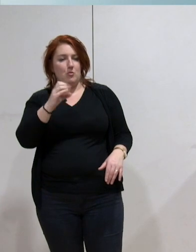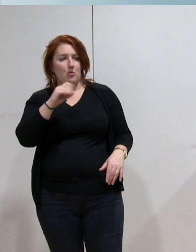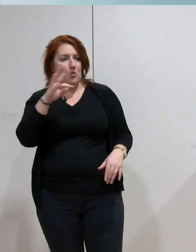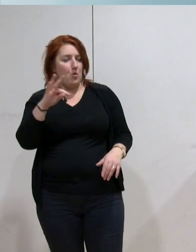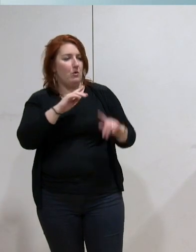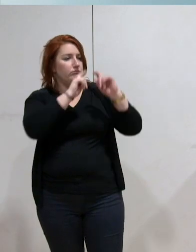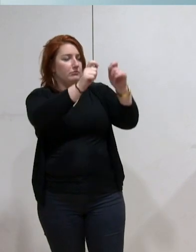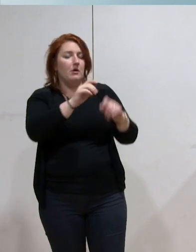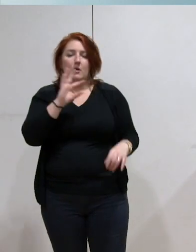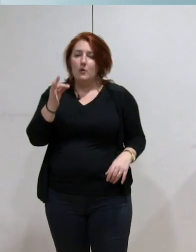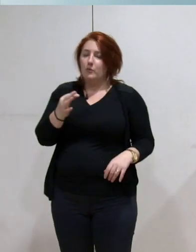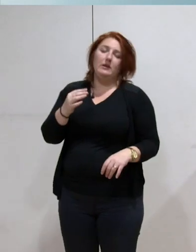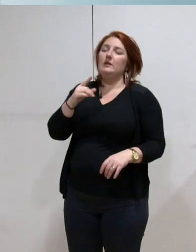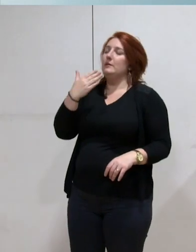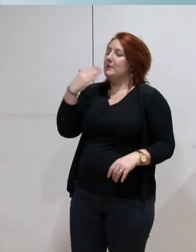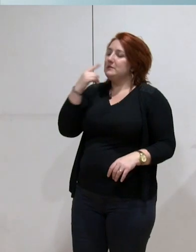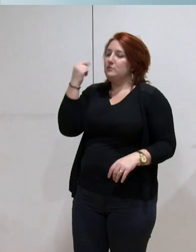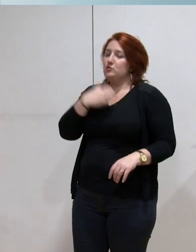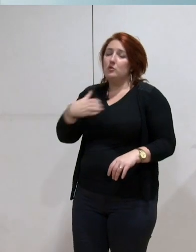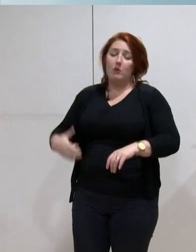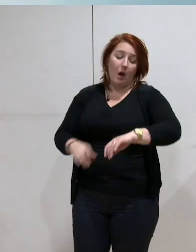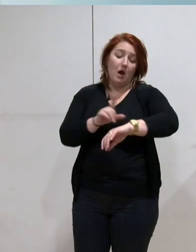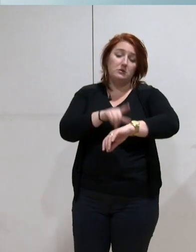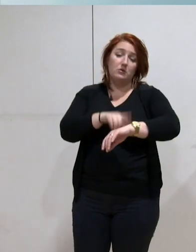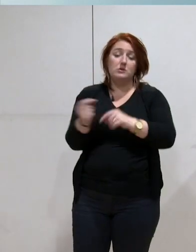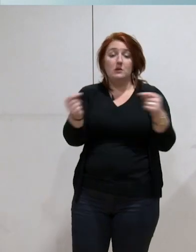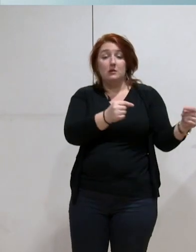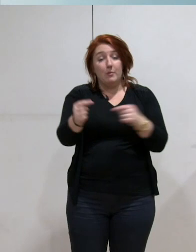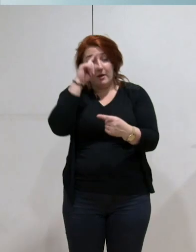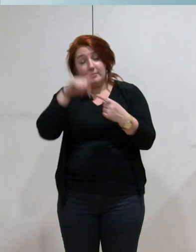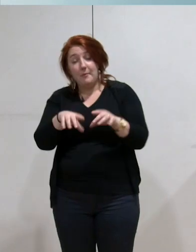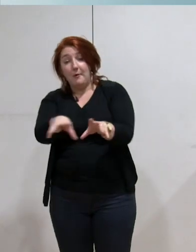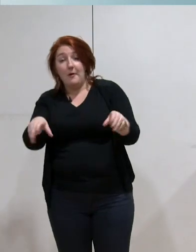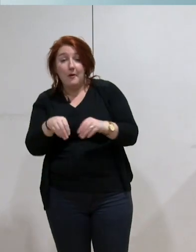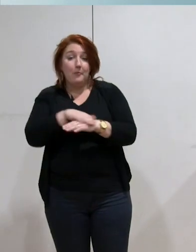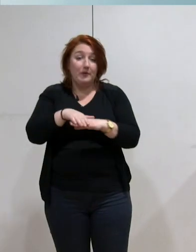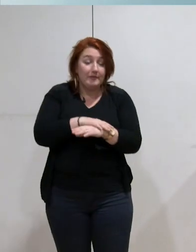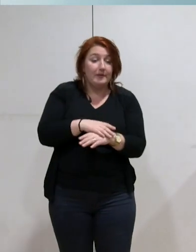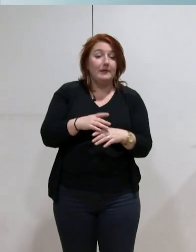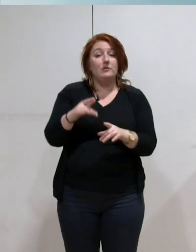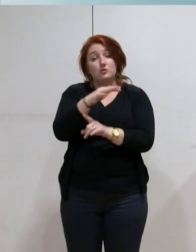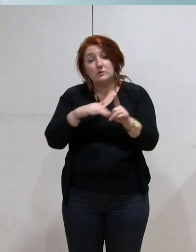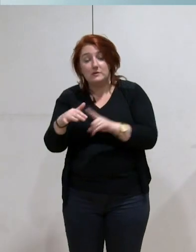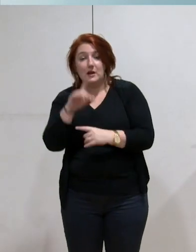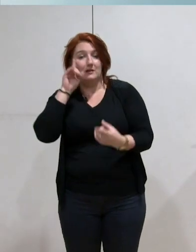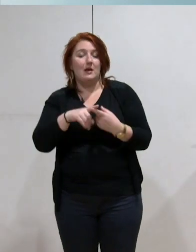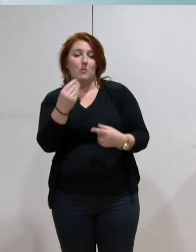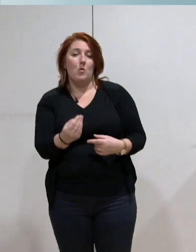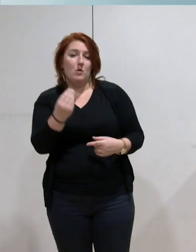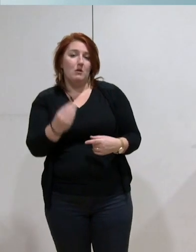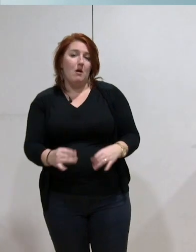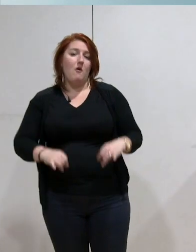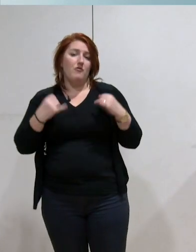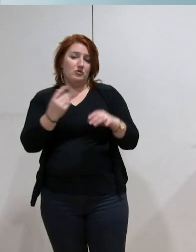oui merci Monsieur le Maire on va pas aborder un débat cette heure-ci sur la politique familial et social et s le contrat enfance jeunesse juste un mot mais pour pour mémoire et pour